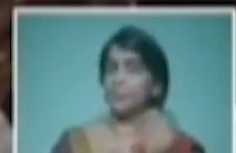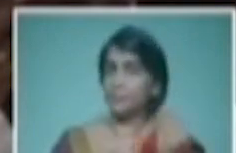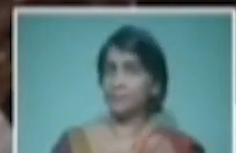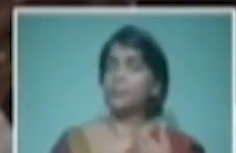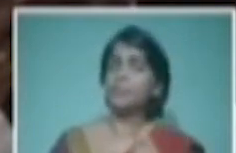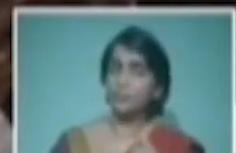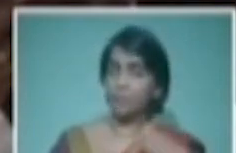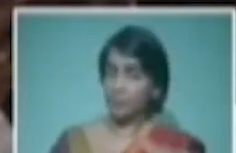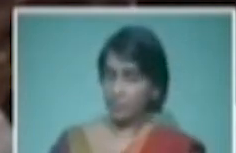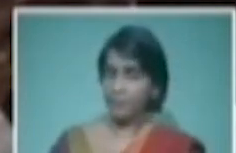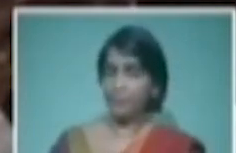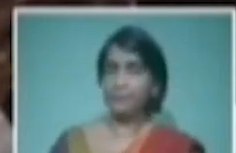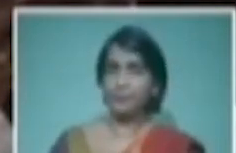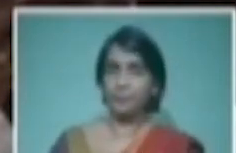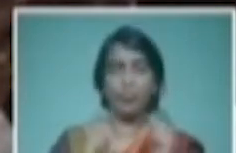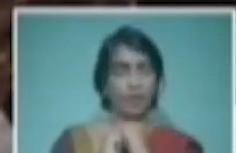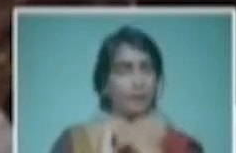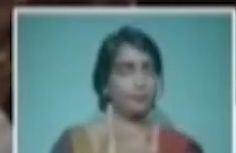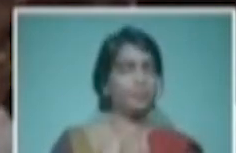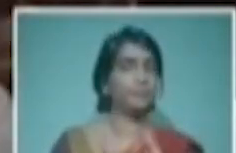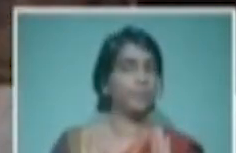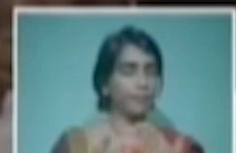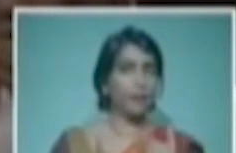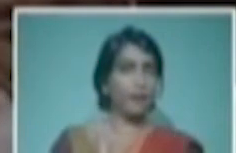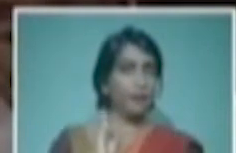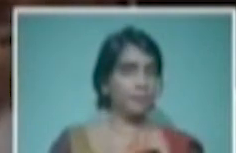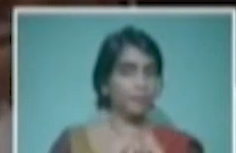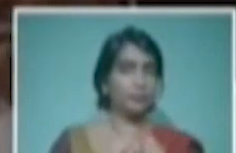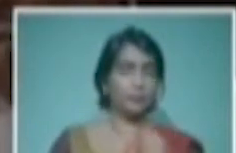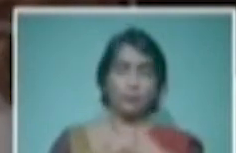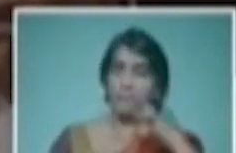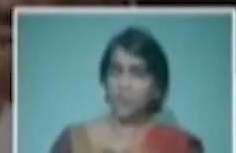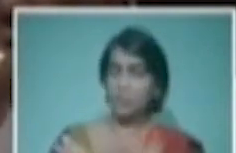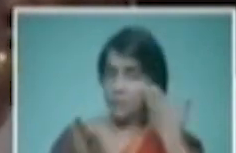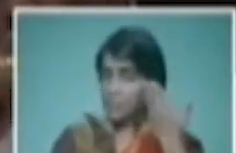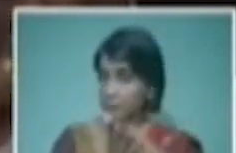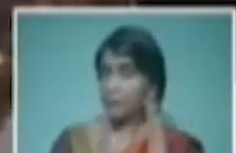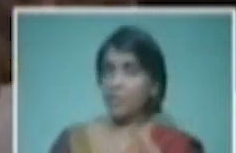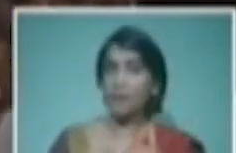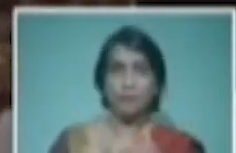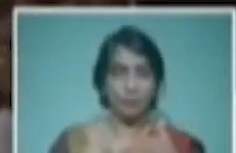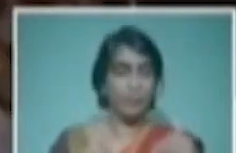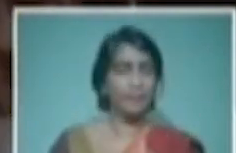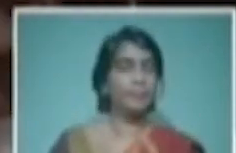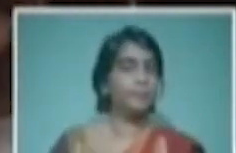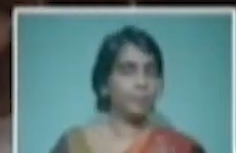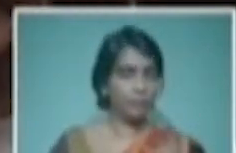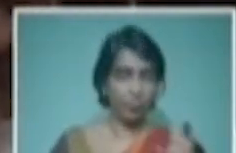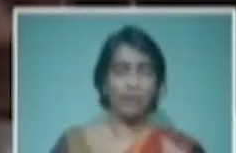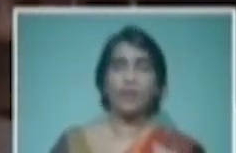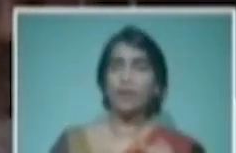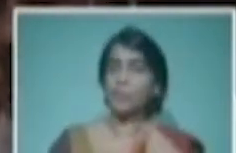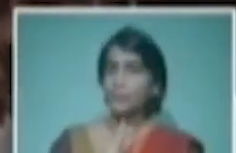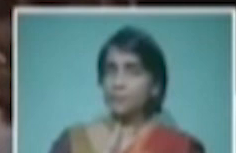මම මේ වෙන විටත් මේ වැඩසටහන ආරම්භ කළා තියෙනවා. අමාත්‍ය මණ්ඩල සංදේශයේ මේ සවුන්දට යනවා. ඒ අතරතුර අපි ආරම්භ කළා අපේ